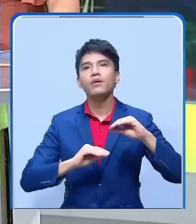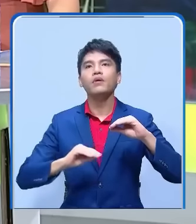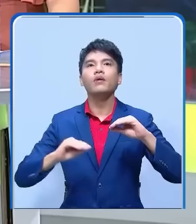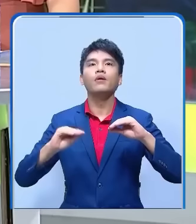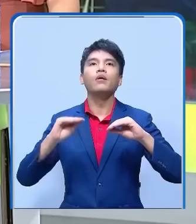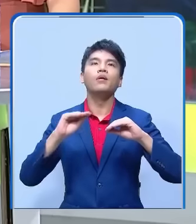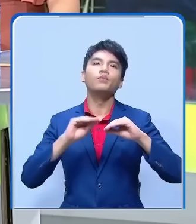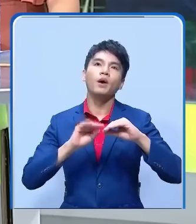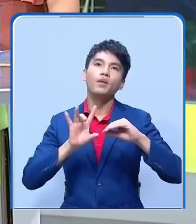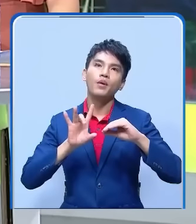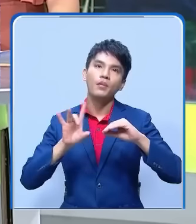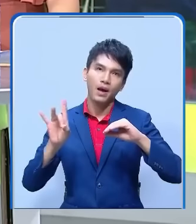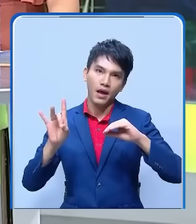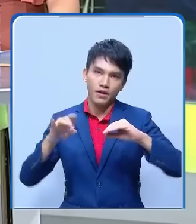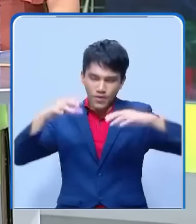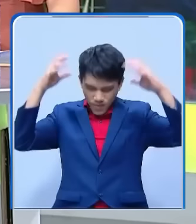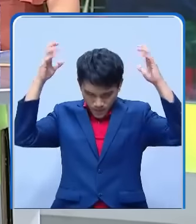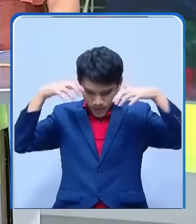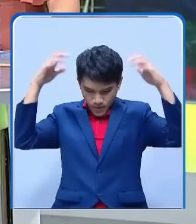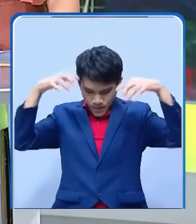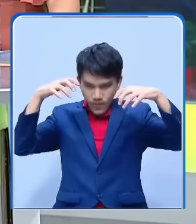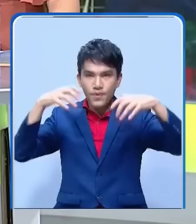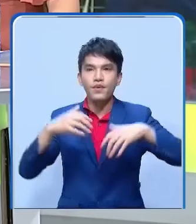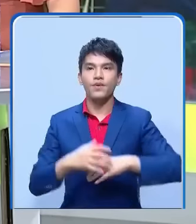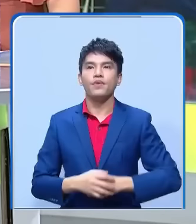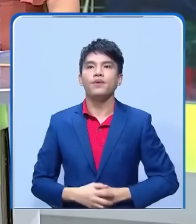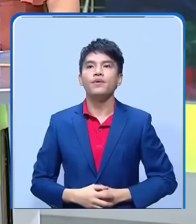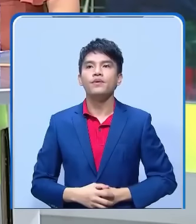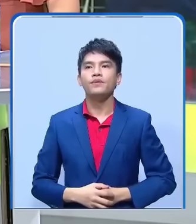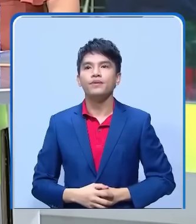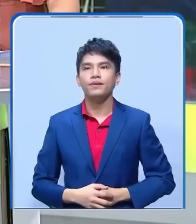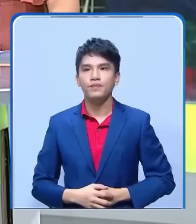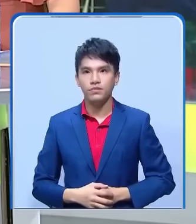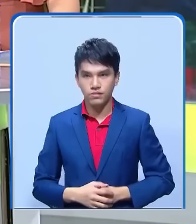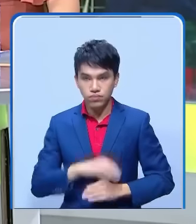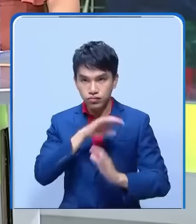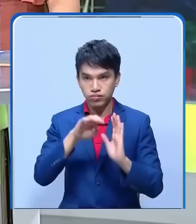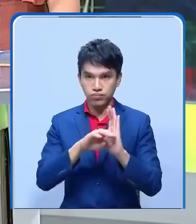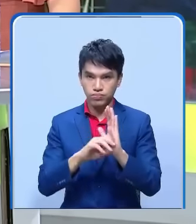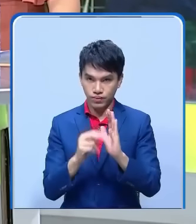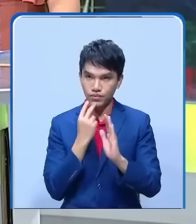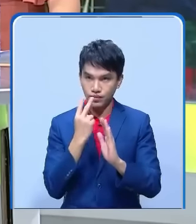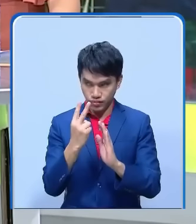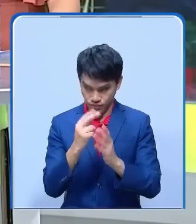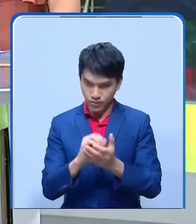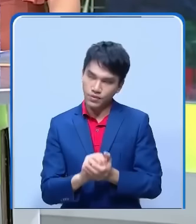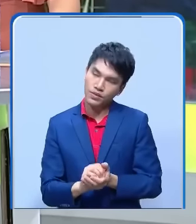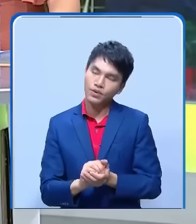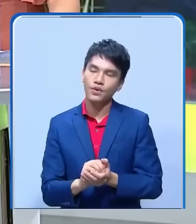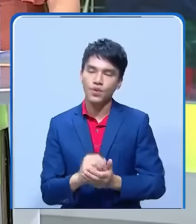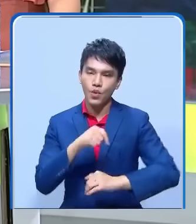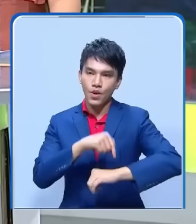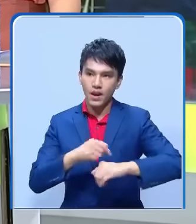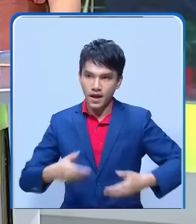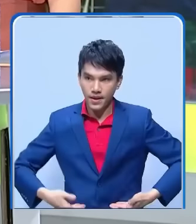หลังหลังจากที่เกิดฝนตกหนักในพื้นที่อย่างต่อเนื่องนะคะเดี๋ยวมีไล่เรียงเหตุการณ์ให้ชมและมีนาทีระทึกม